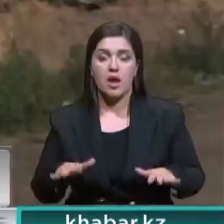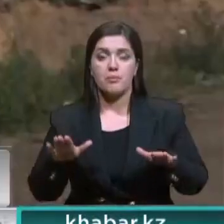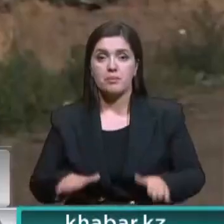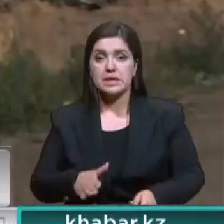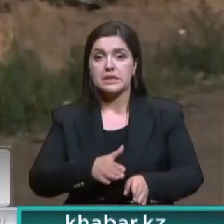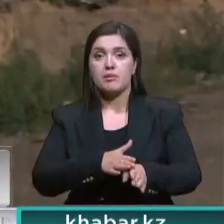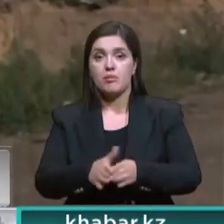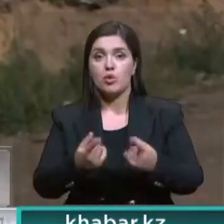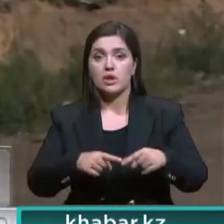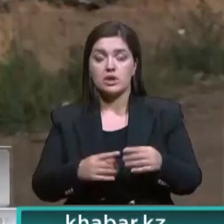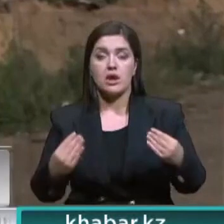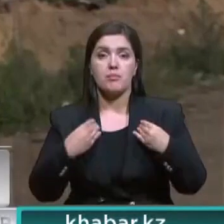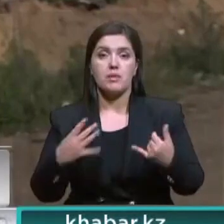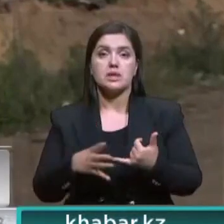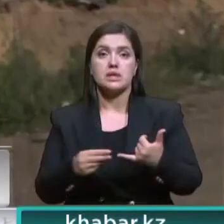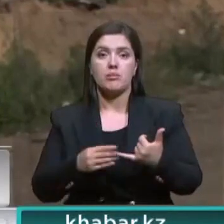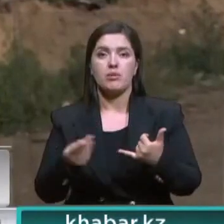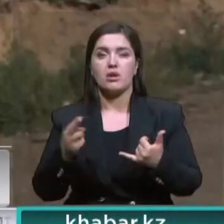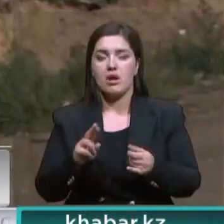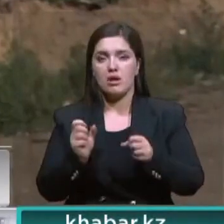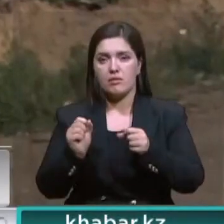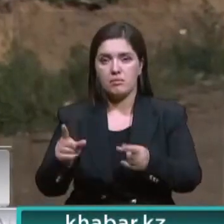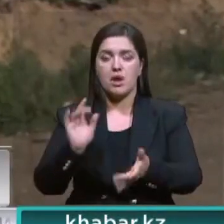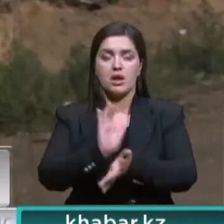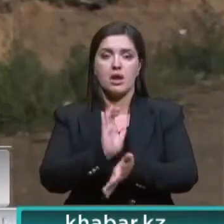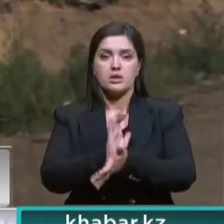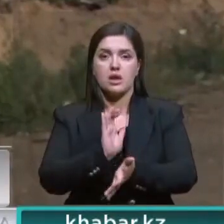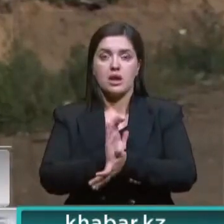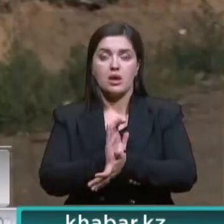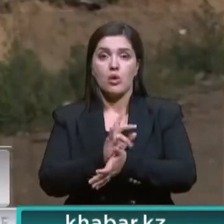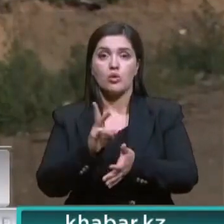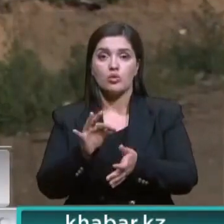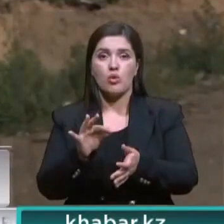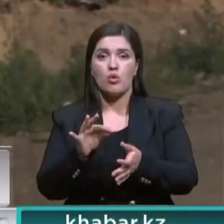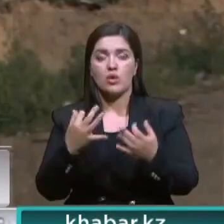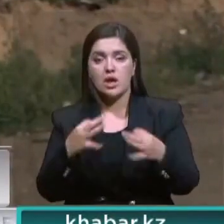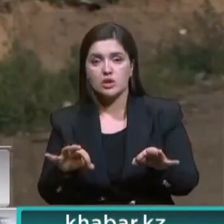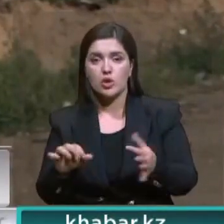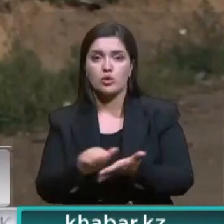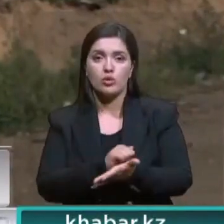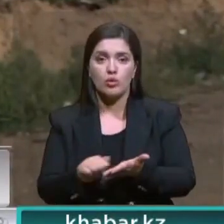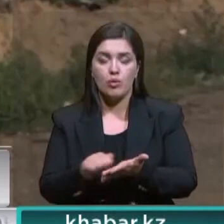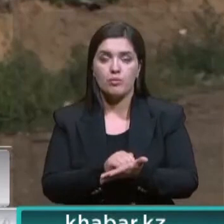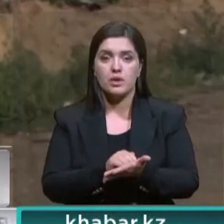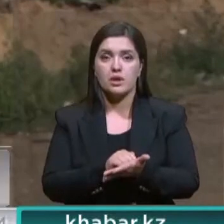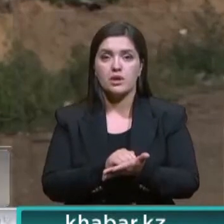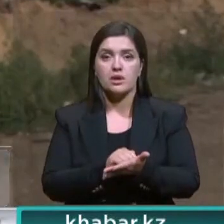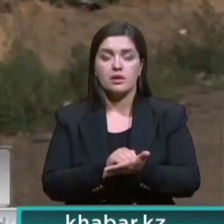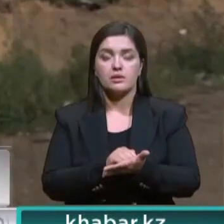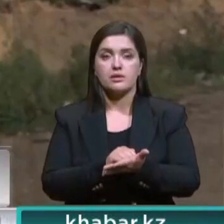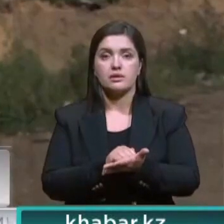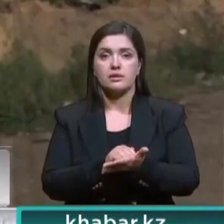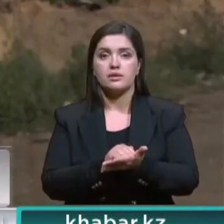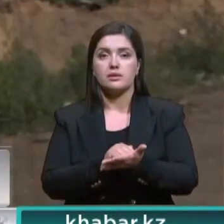органы предоставили земельный участок для размещения полигона твердобытовых отходов. Однако разрешительных документов в виде разрешения на эмиссию